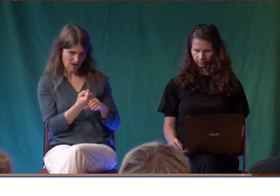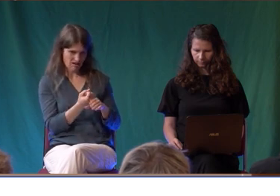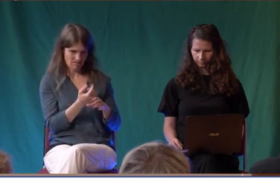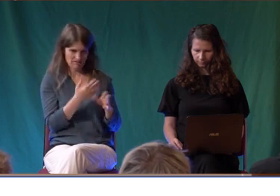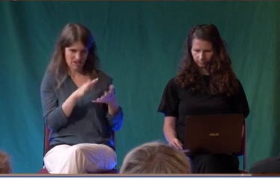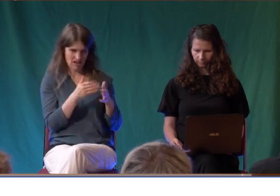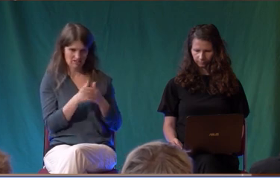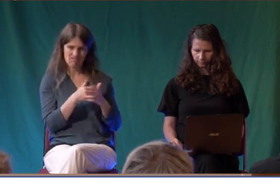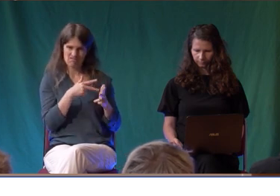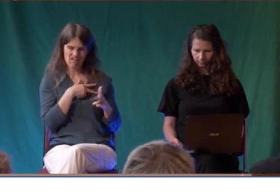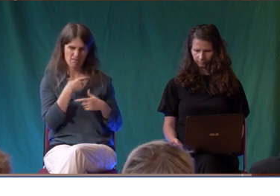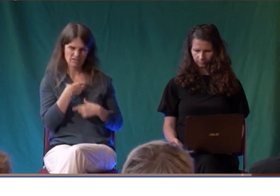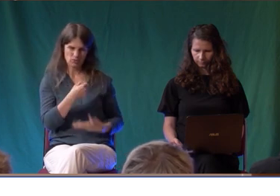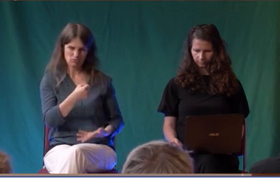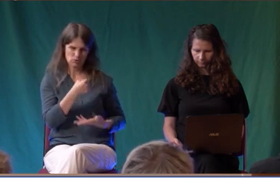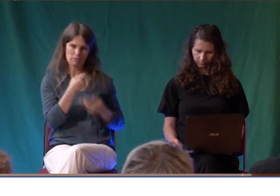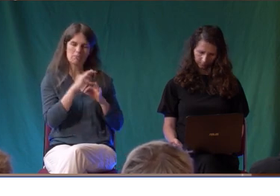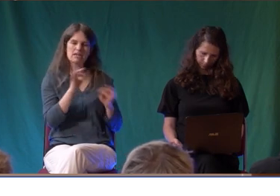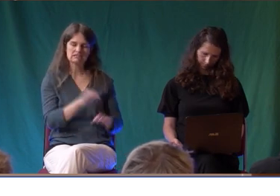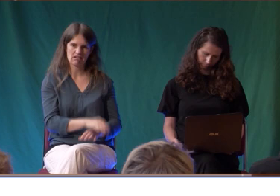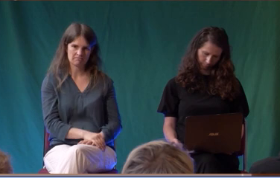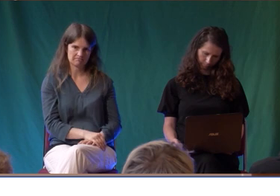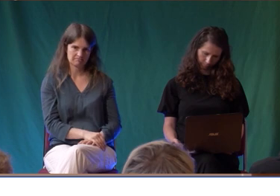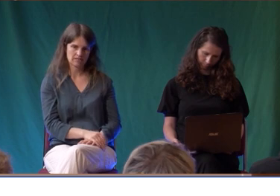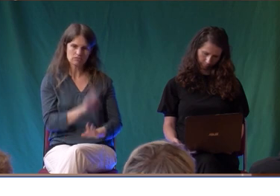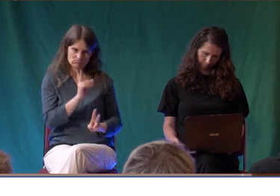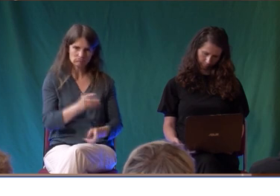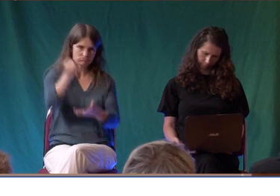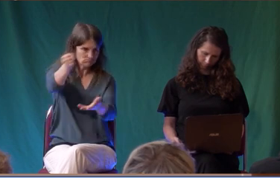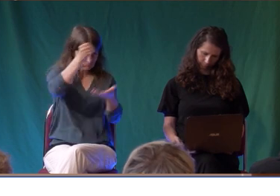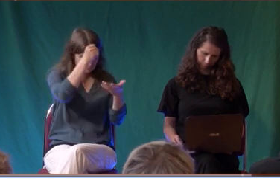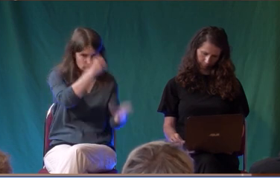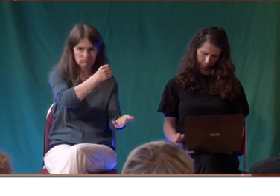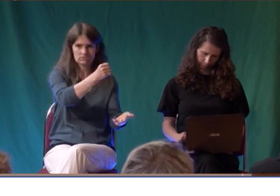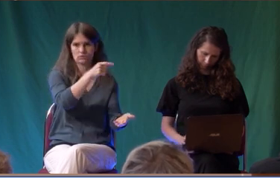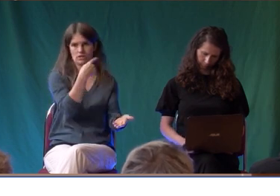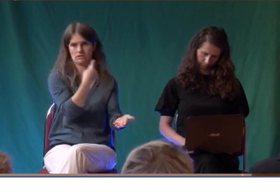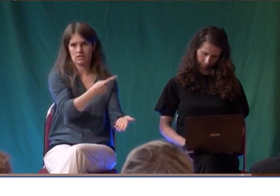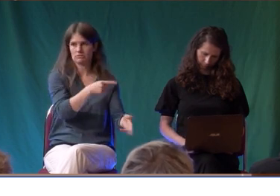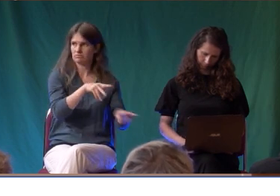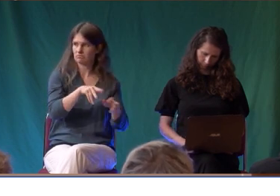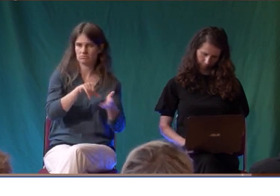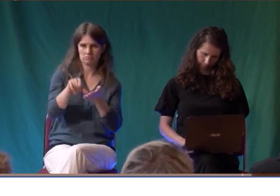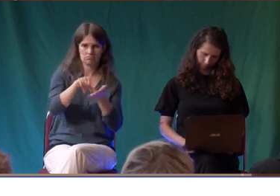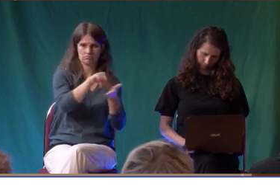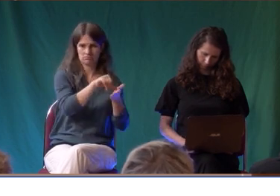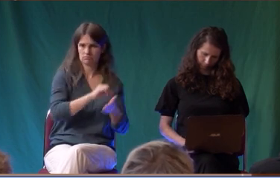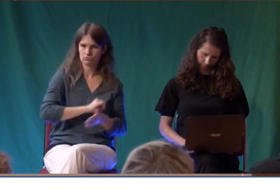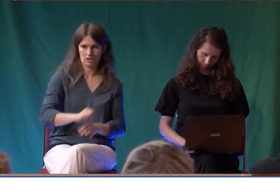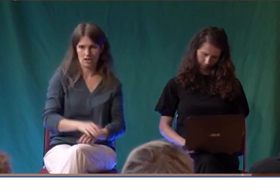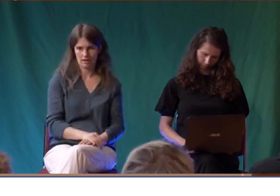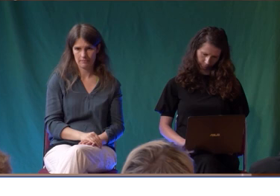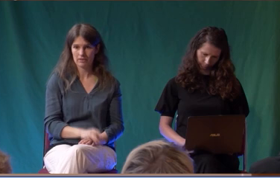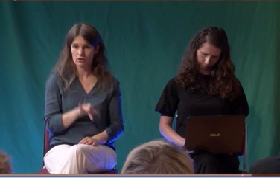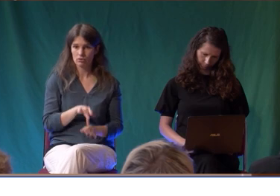ist tatsächlich ein persönliches Budget also die Auszahlung als persönliches Budget zu beantragen damit sie dann eben